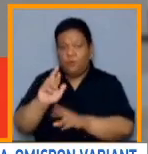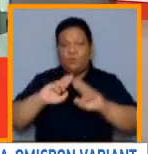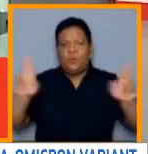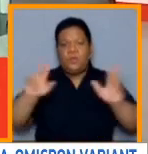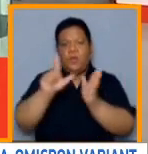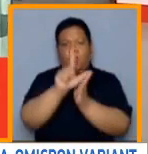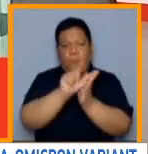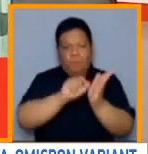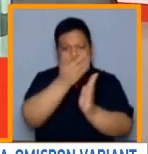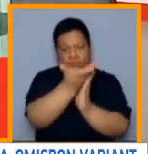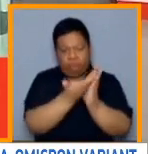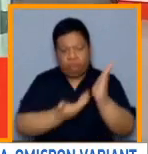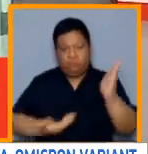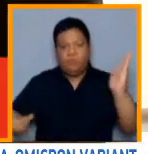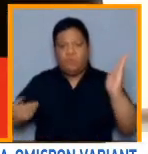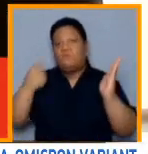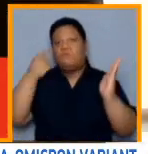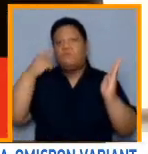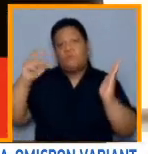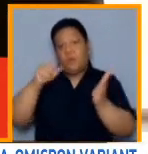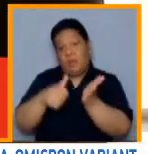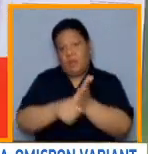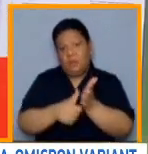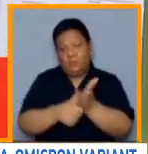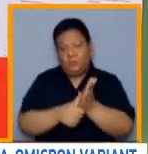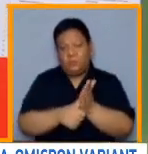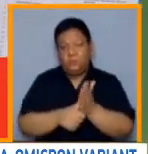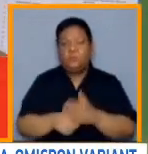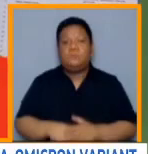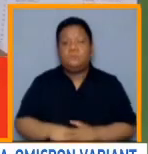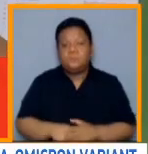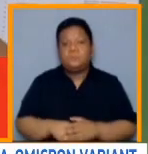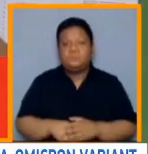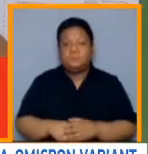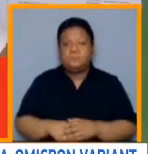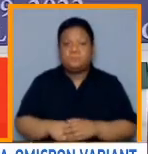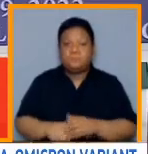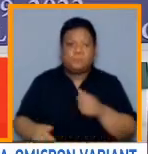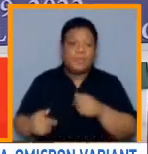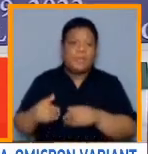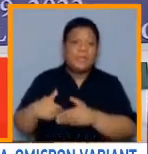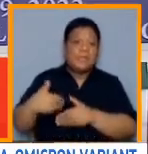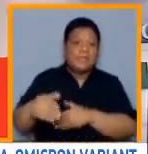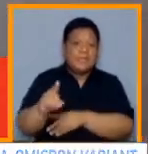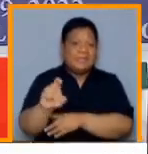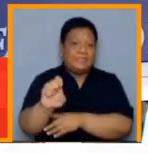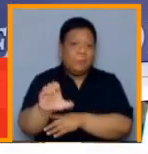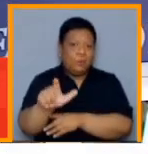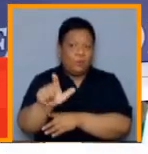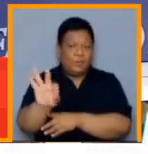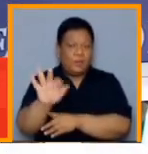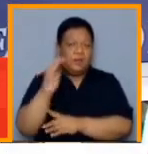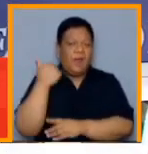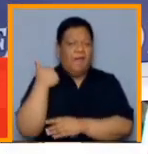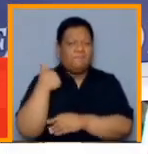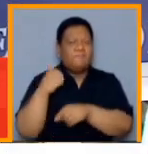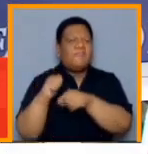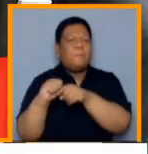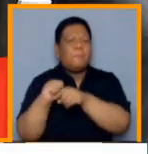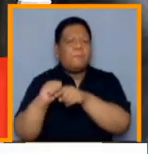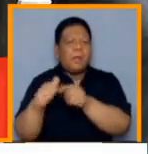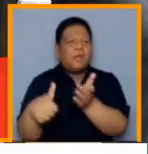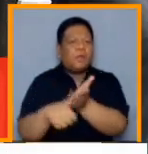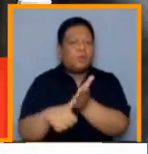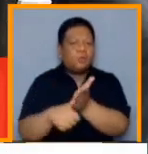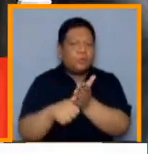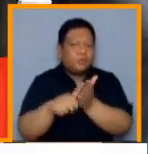Mayo. Sa December 29 naman, magkakaroon ng mock elections sa iba't ibang bahagi ng bansa para masubok ang kahandaan para rito.